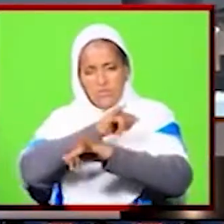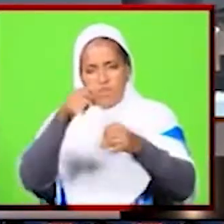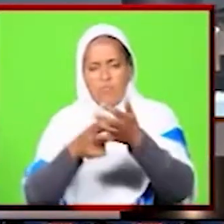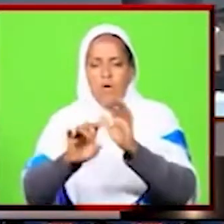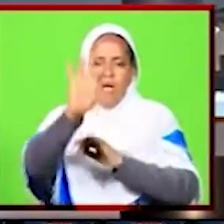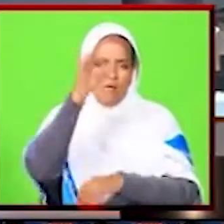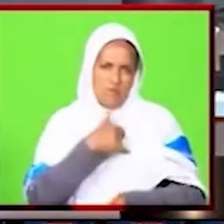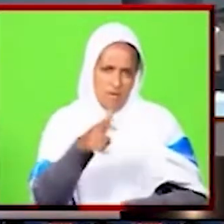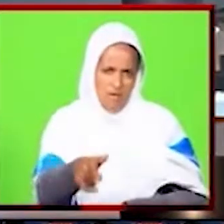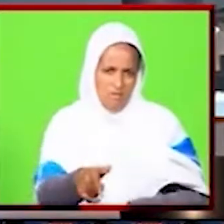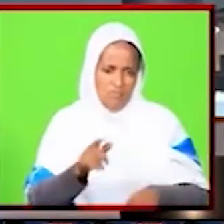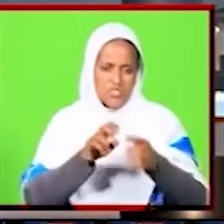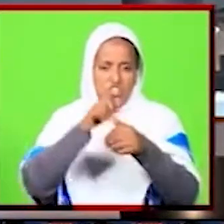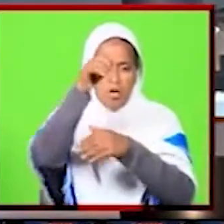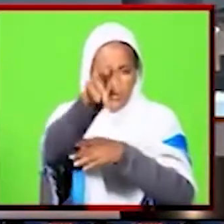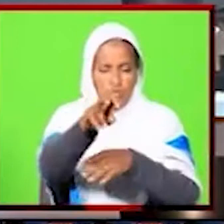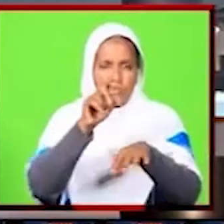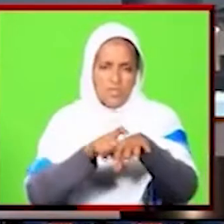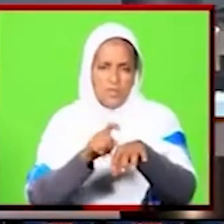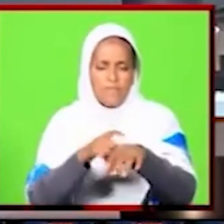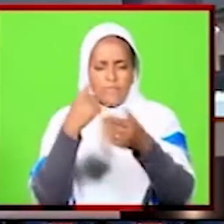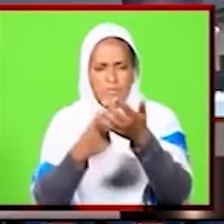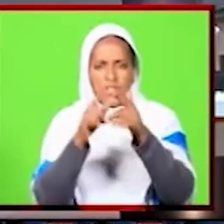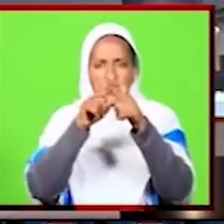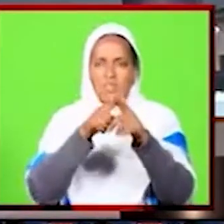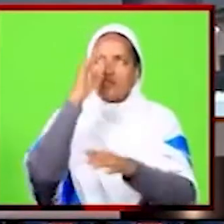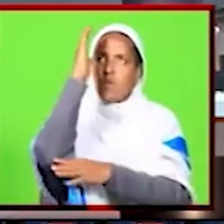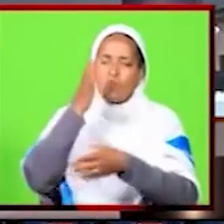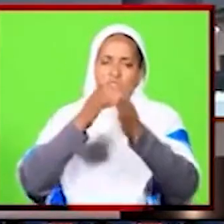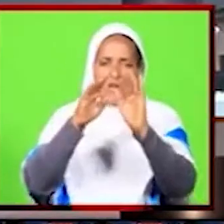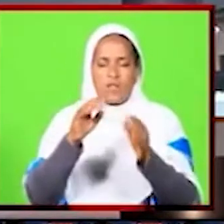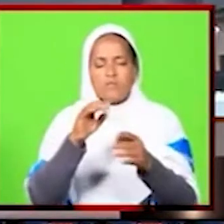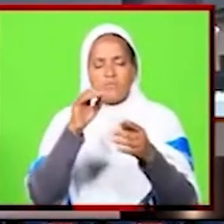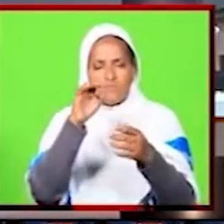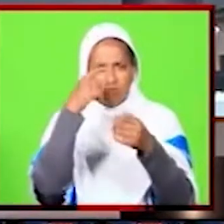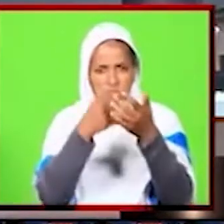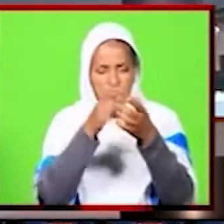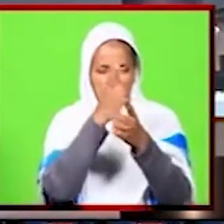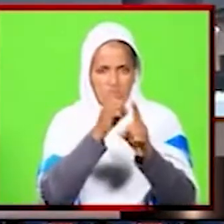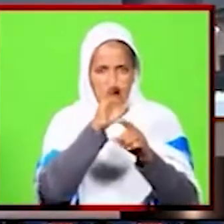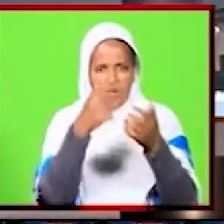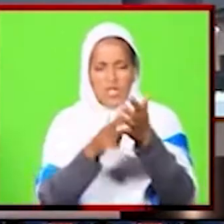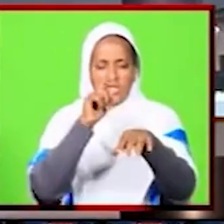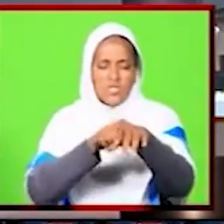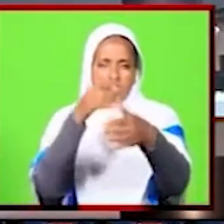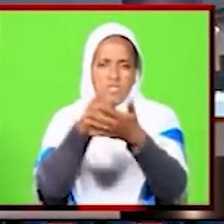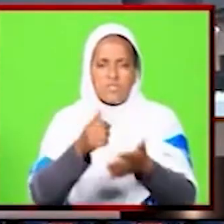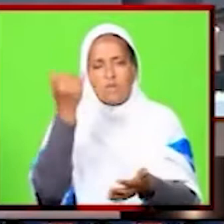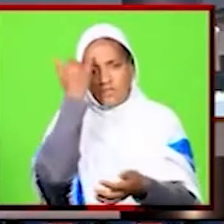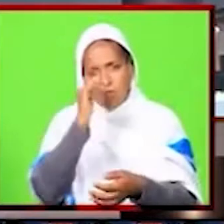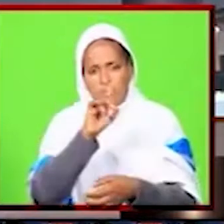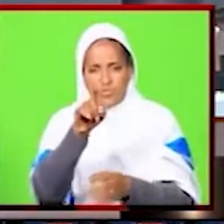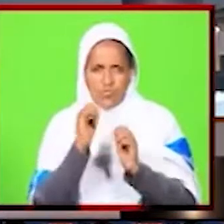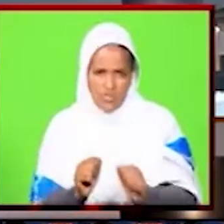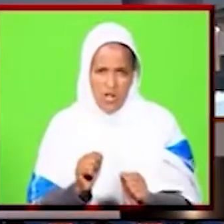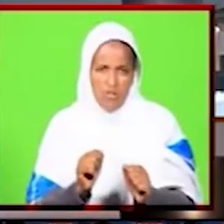ተሽከርካሪ ይሄ እንደ ጎማ ያለው እሱ ሁሉ ተገኝቷል በተሻገሩበት ቦታ። ይህን እንግዲህ እንደ እግዚአብሔር ፈቃድ ኦሪት ዘጸአት ላይ እዛ ላይ የሚኖሩ መምህራን